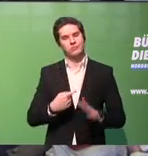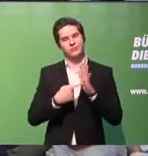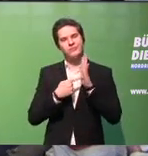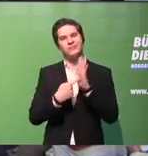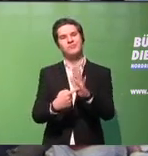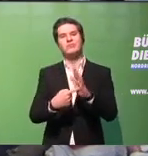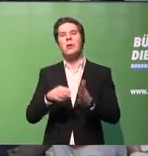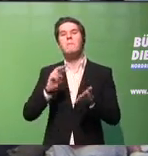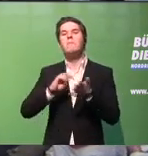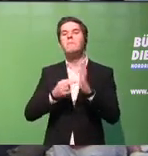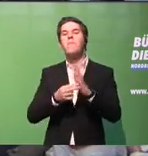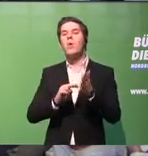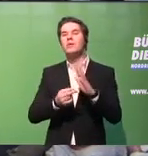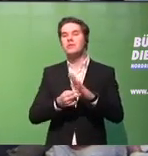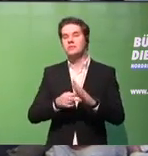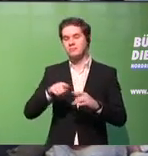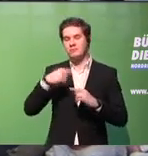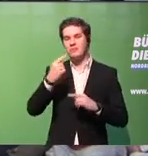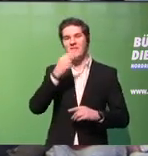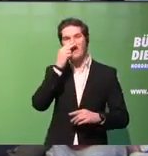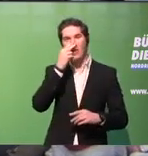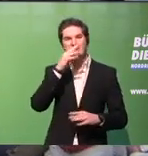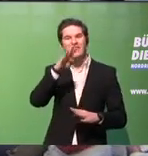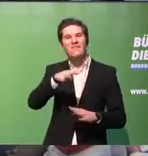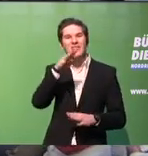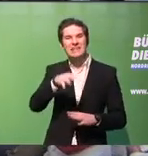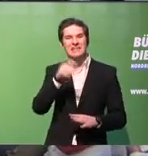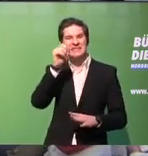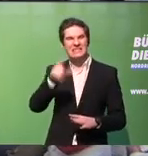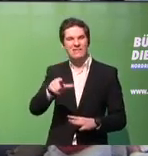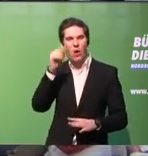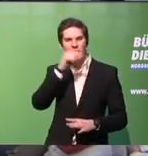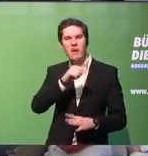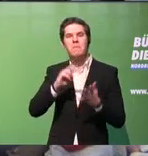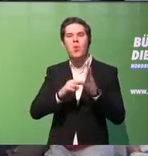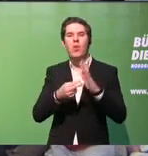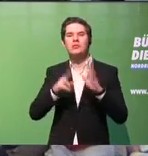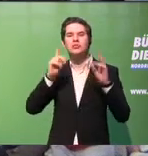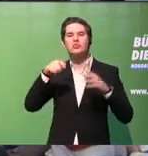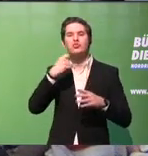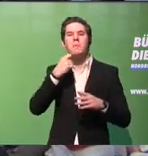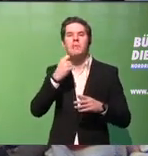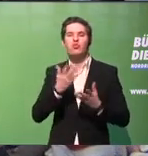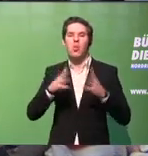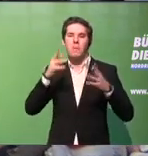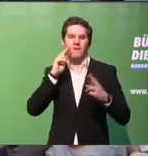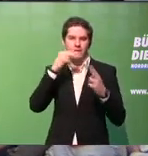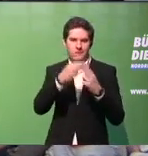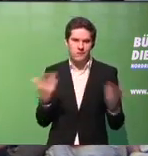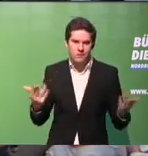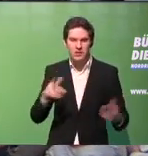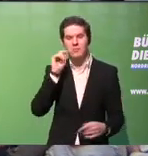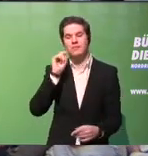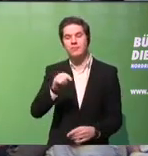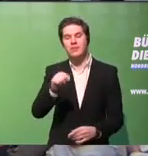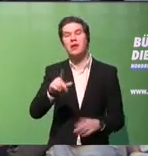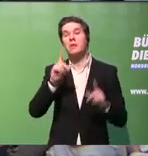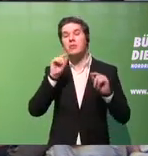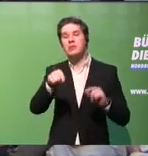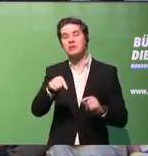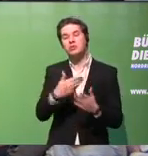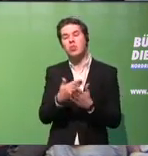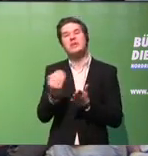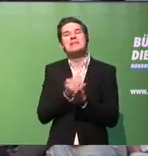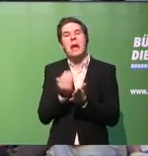machen, der am 14.12. hier in Köln-Kalk stattfinden wird. Da geht es um Zusammenrezepte für